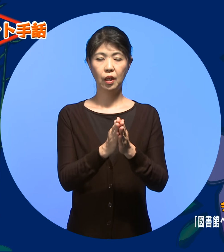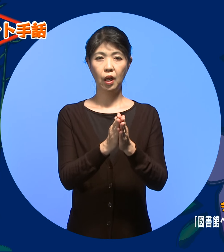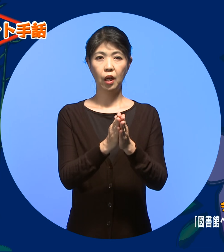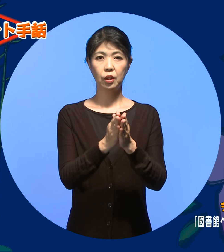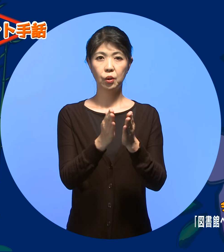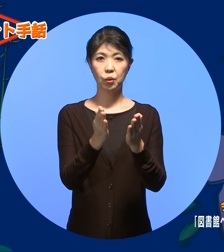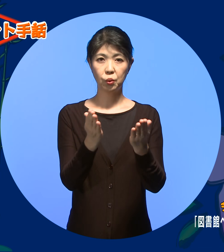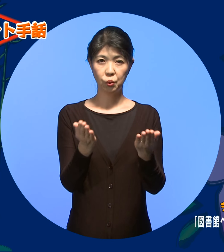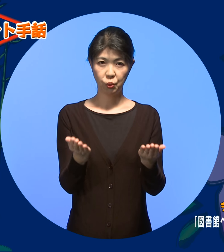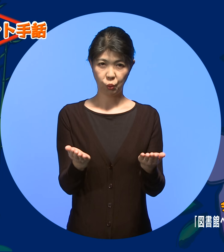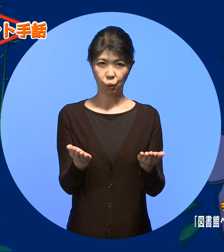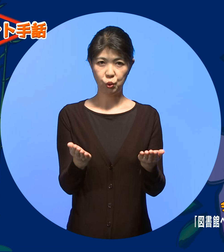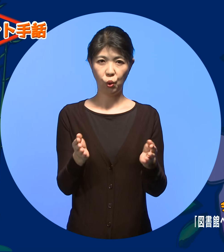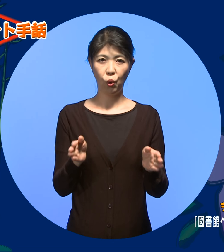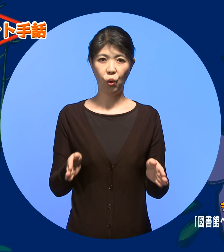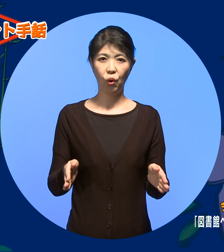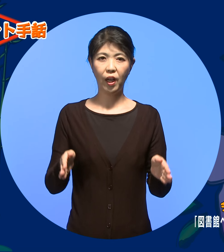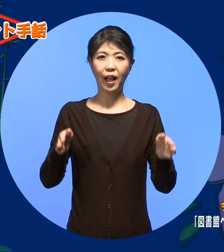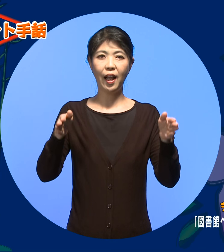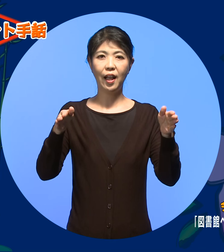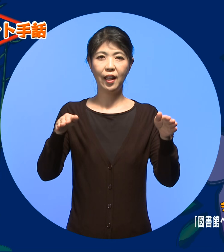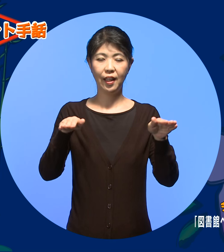銅召喚